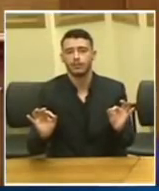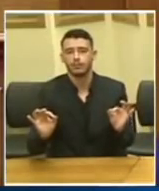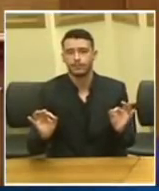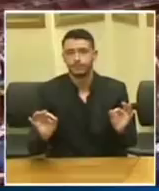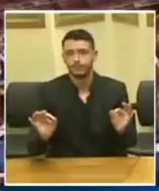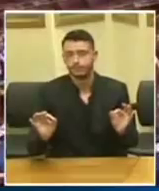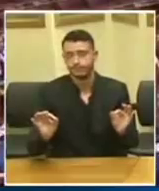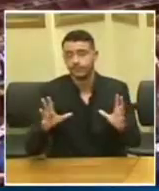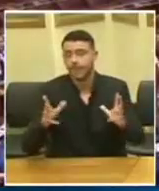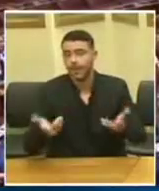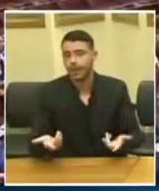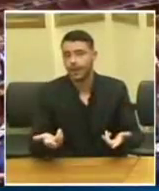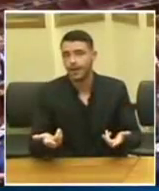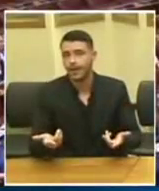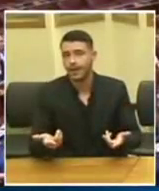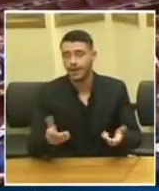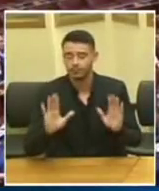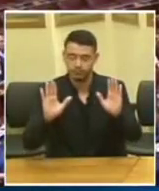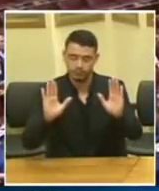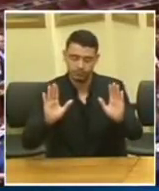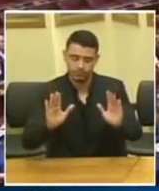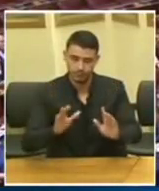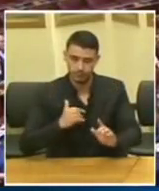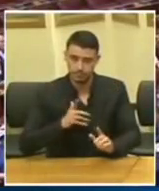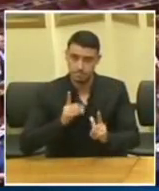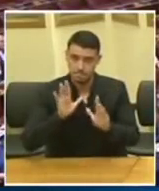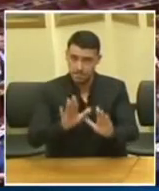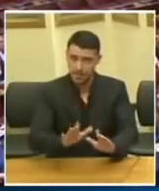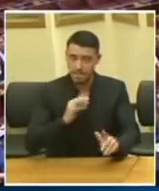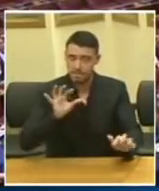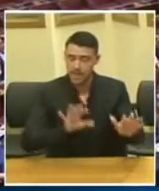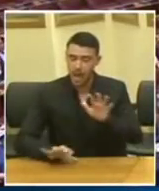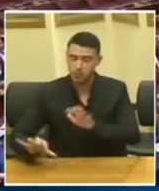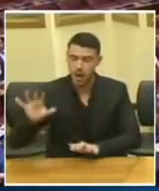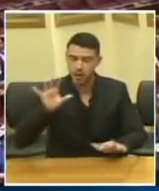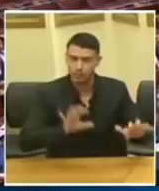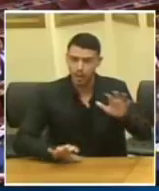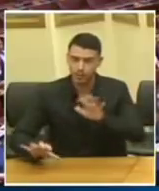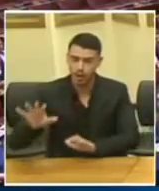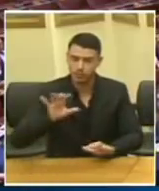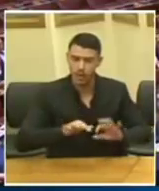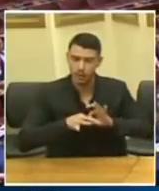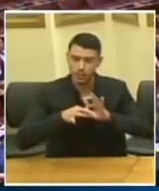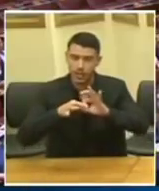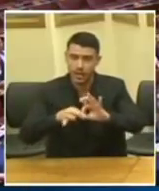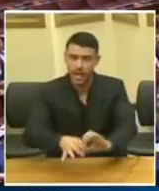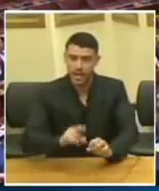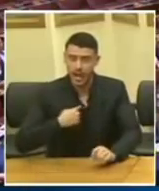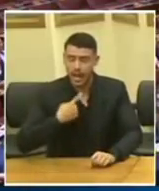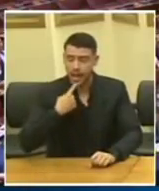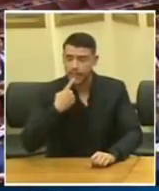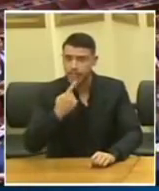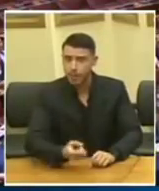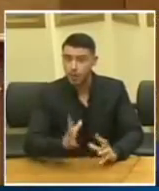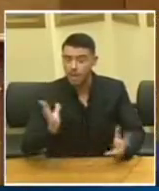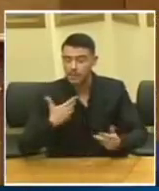Αλλά γιατί δεν ξέφυγε. Ψάχνουν να βρούνε διαρκώς. Διαρκώς ψάχνουν να βρουν, να πούνε ότι κάπου κοροϊδέψαμε,